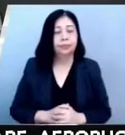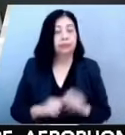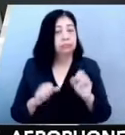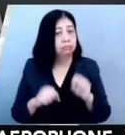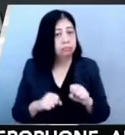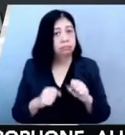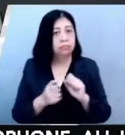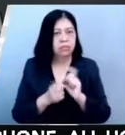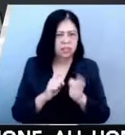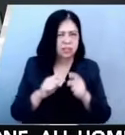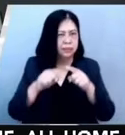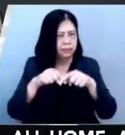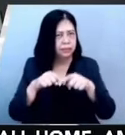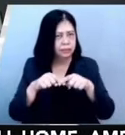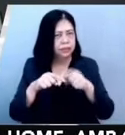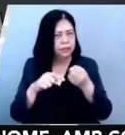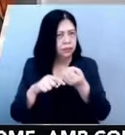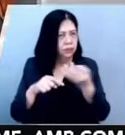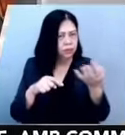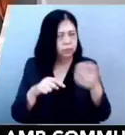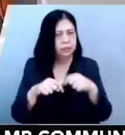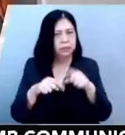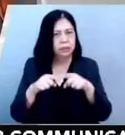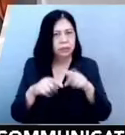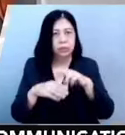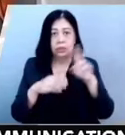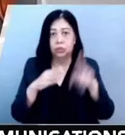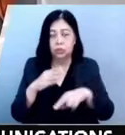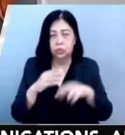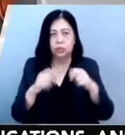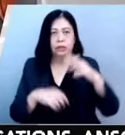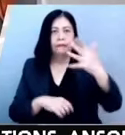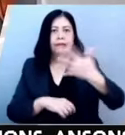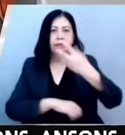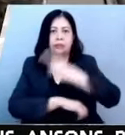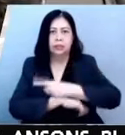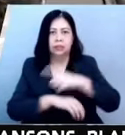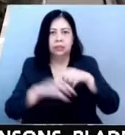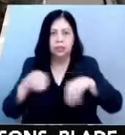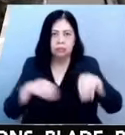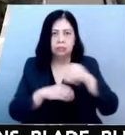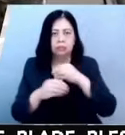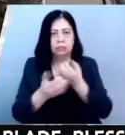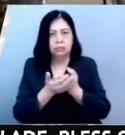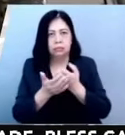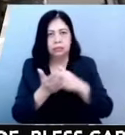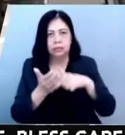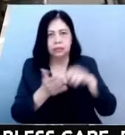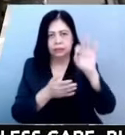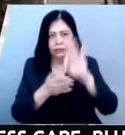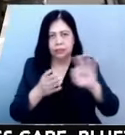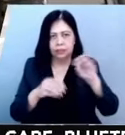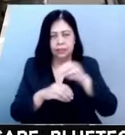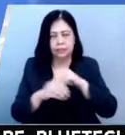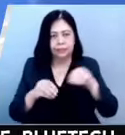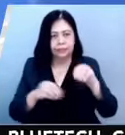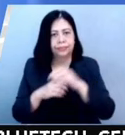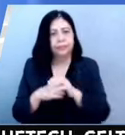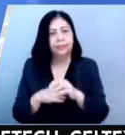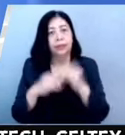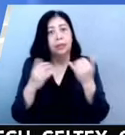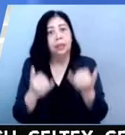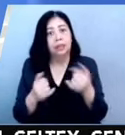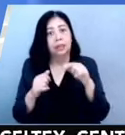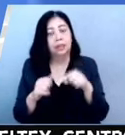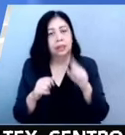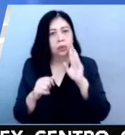mga numero. Depende po yan sa resulta ng ikalimang araw ng trading ngayong Biyernes. Ngayong taon, yan na po ang magiging